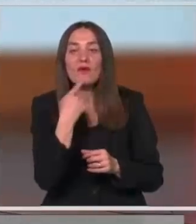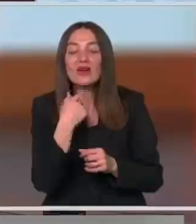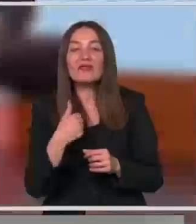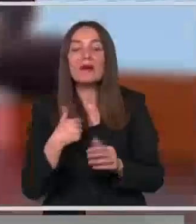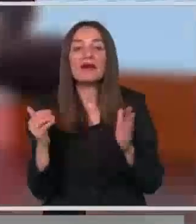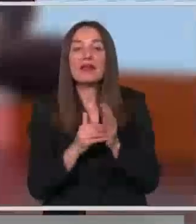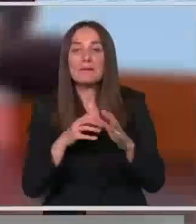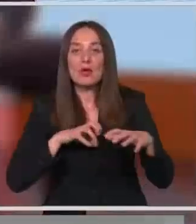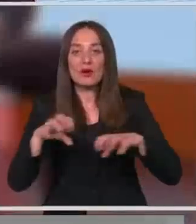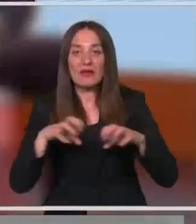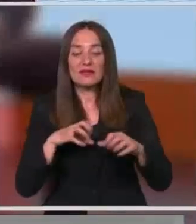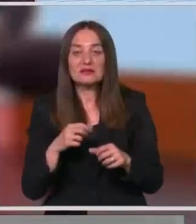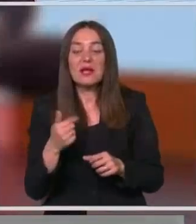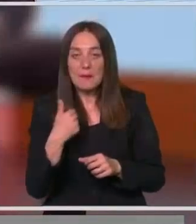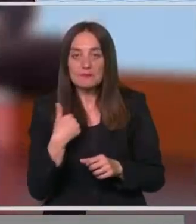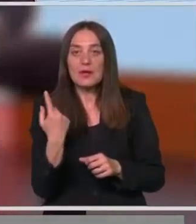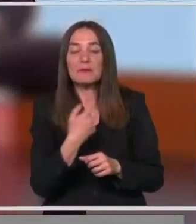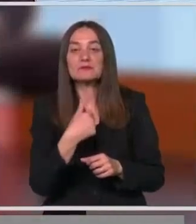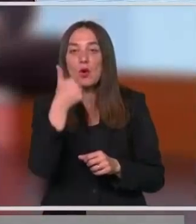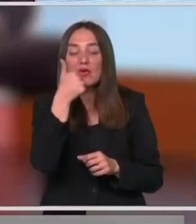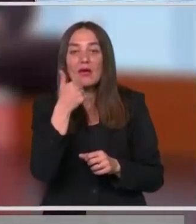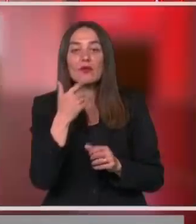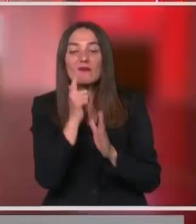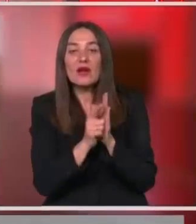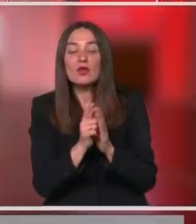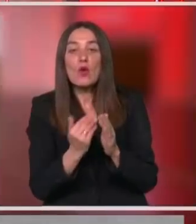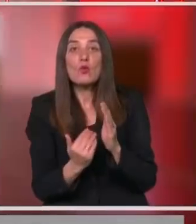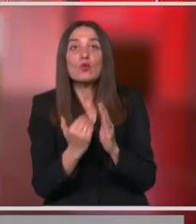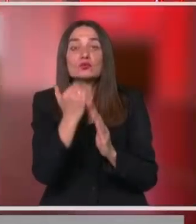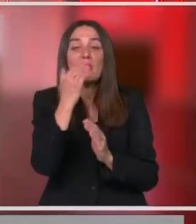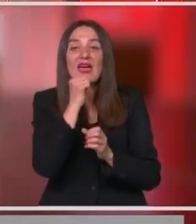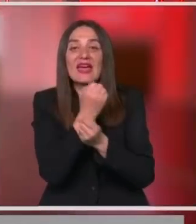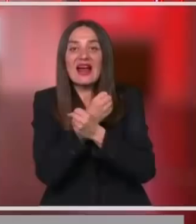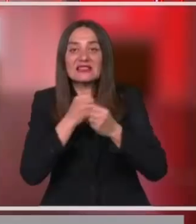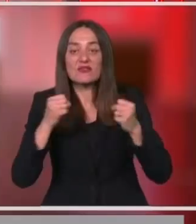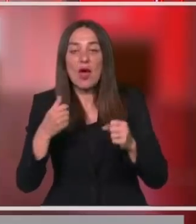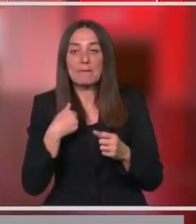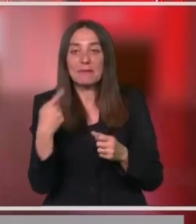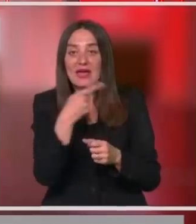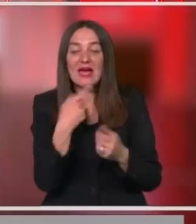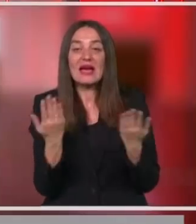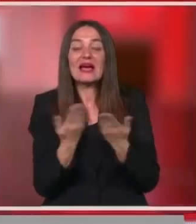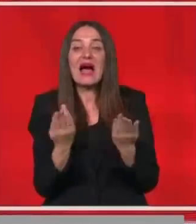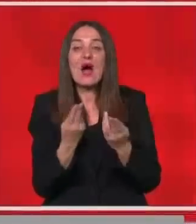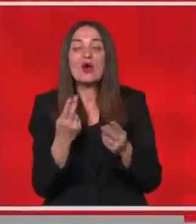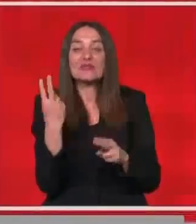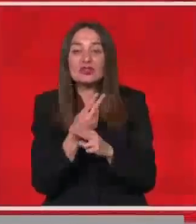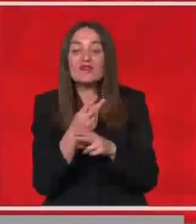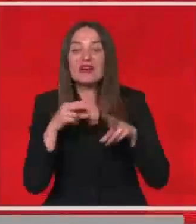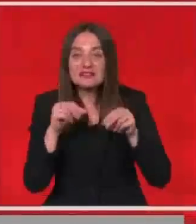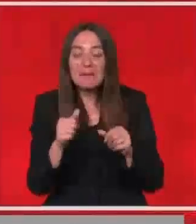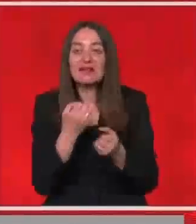nama trebaju radnici. Dakle, mi smo u jednoj fazi uspona i razvoja. Mi kao država se razvijemo, zemlja nam se